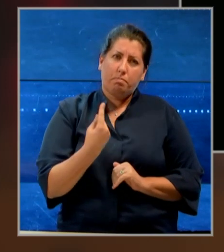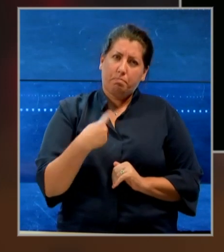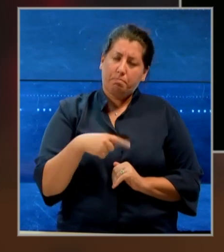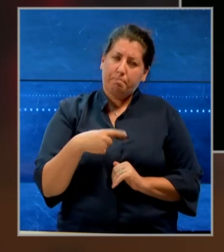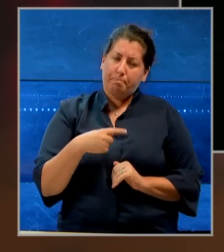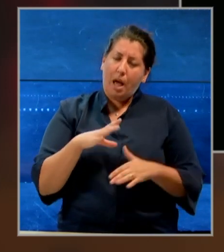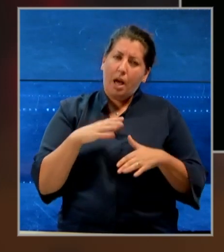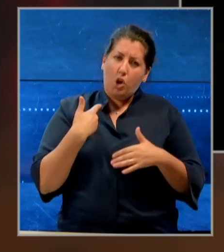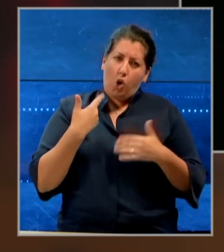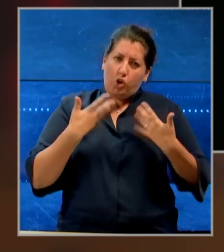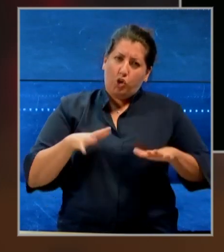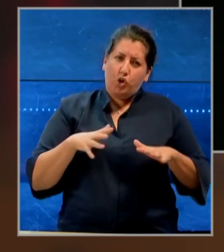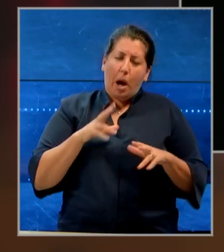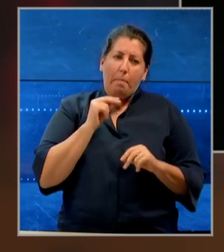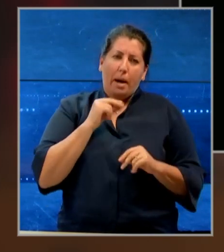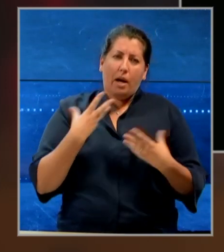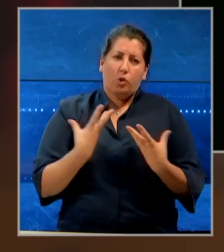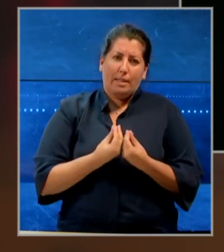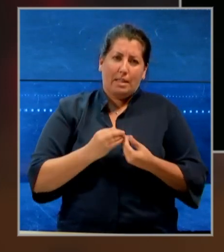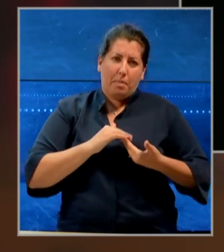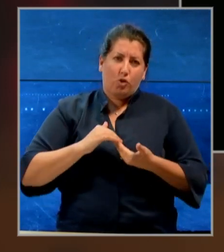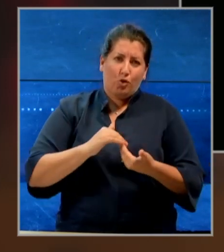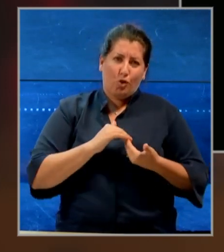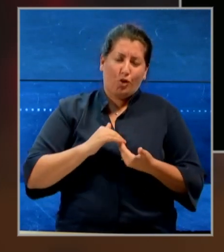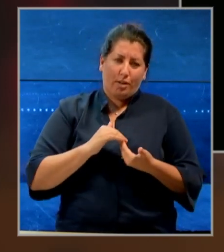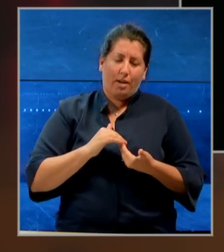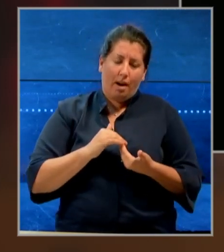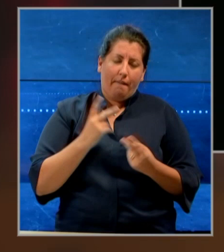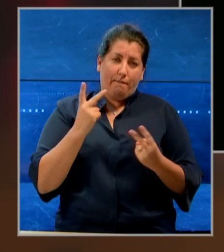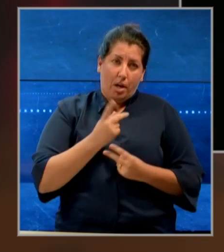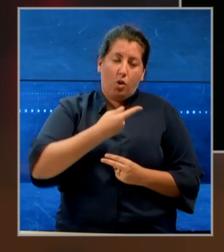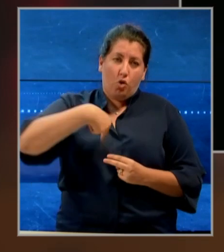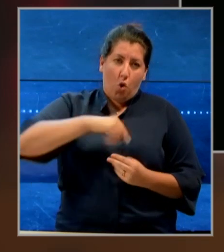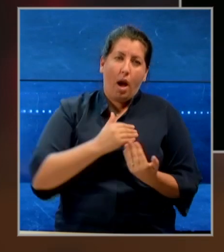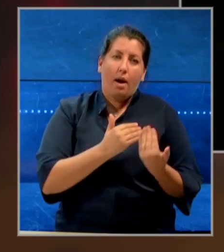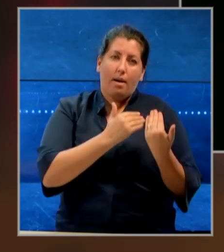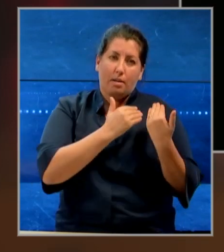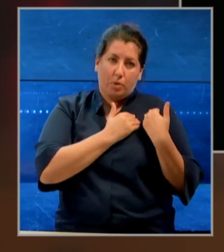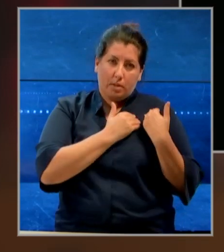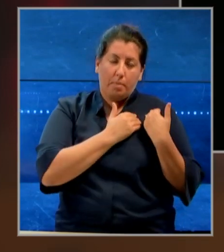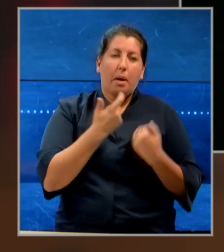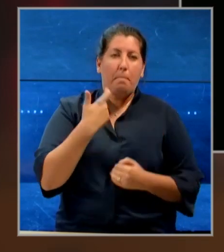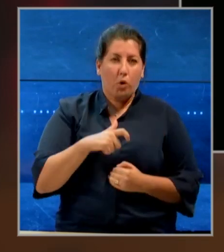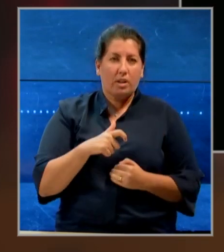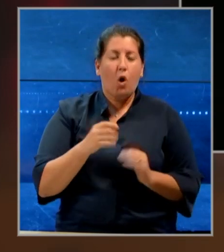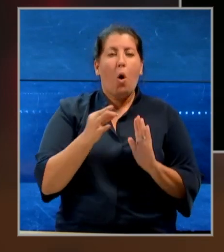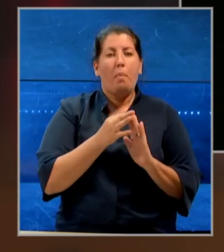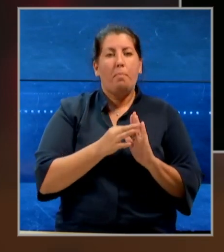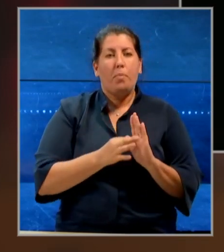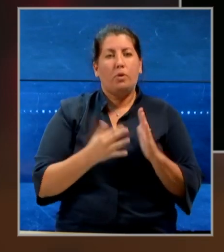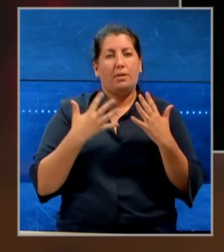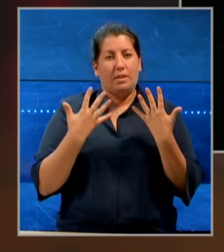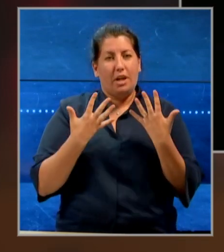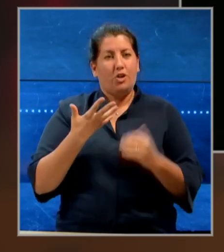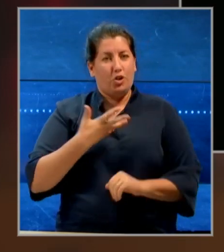sincerità. Io credo che anche noi abbiamo delle responsabilità se abbiamo 10 punti. È vero che ci sono stati degli